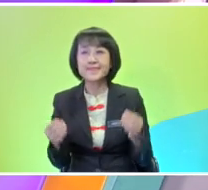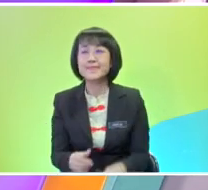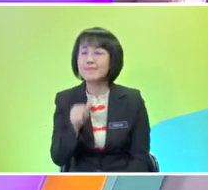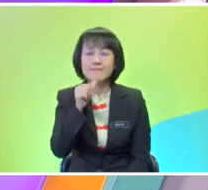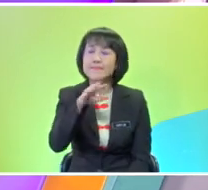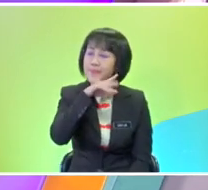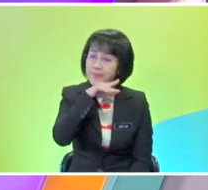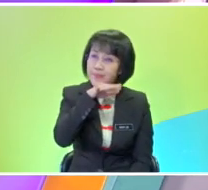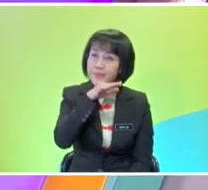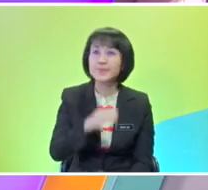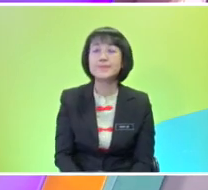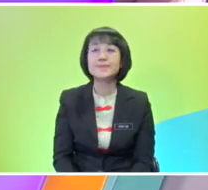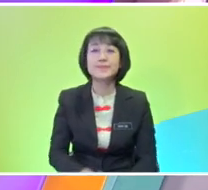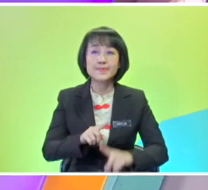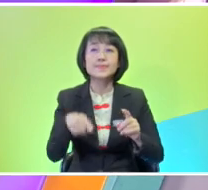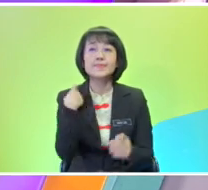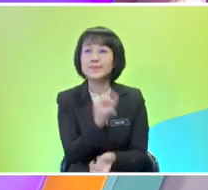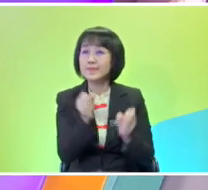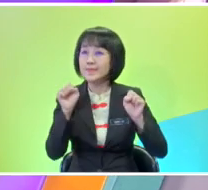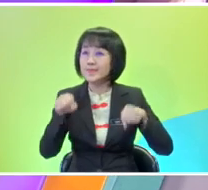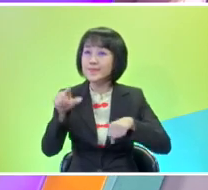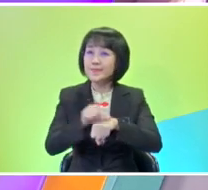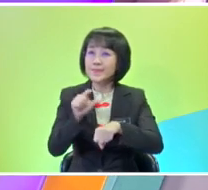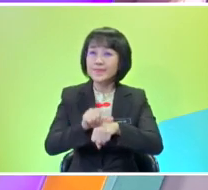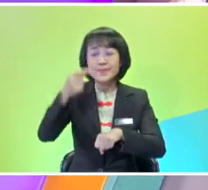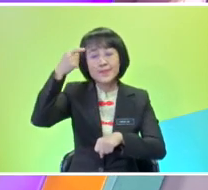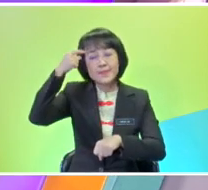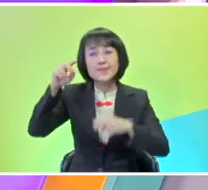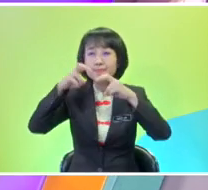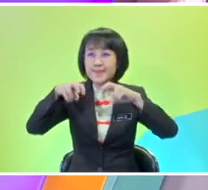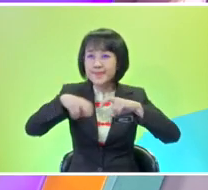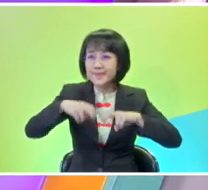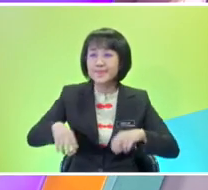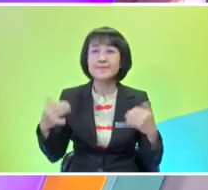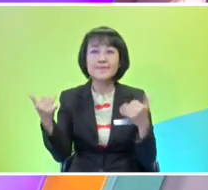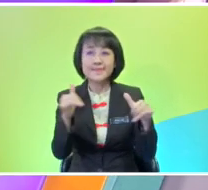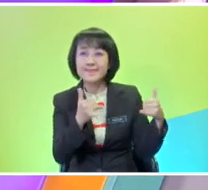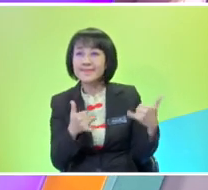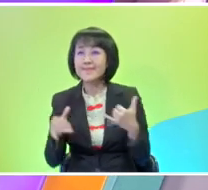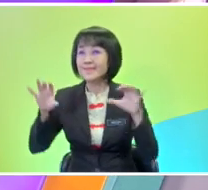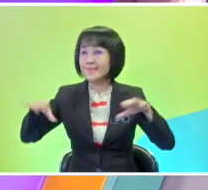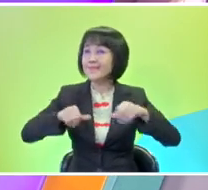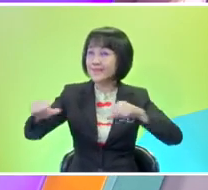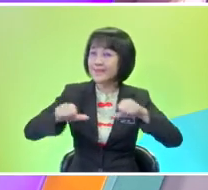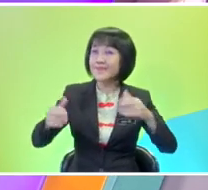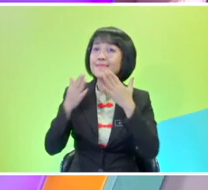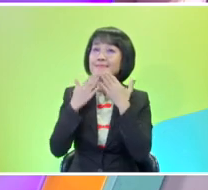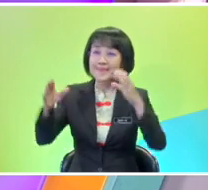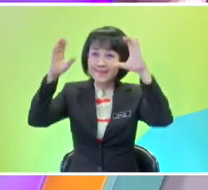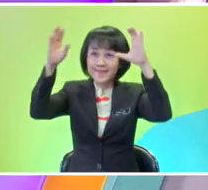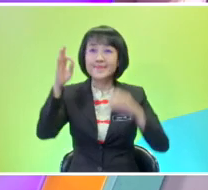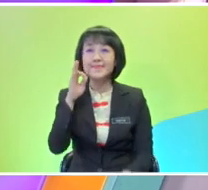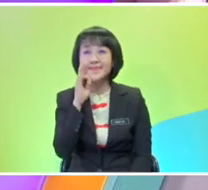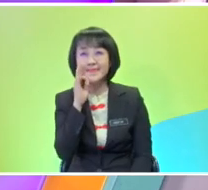kutu ya tapi kita boleh gunakan untuk kita teroket atau respon lebih banyak lagi dan bermain bersama